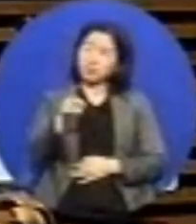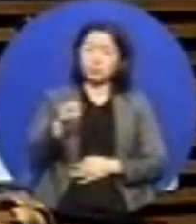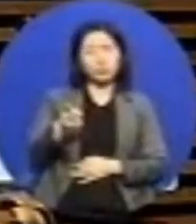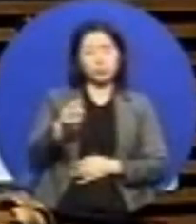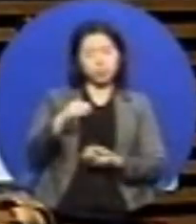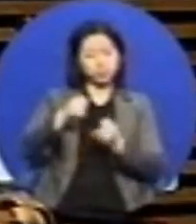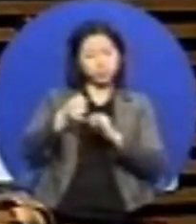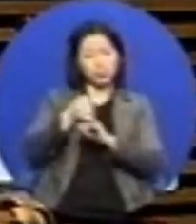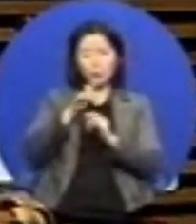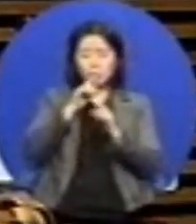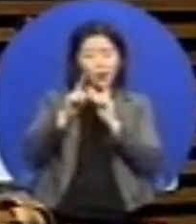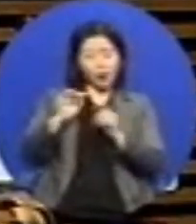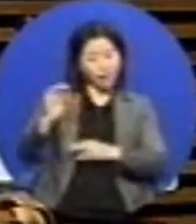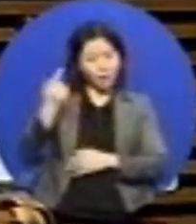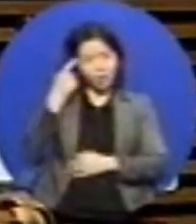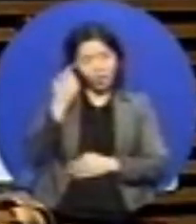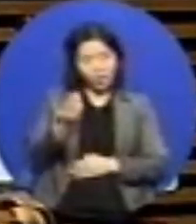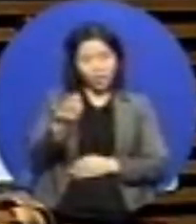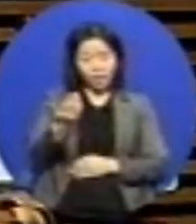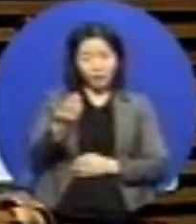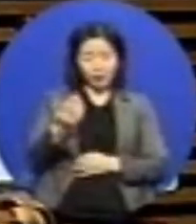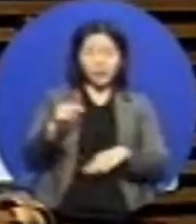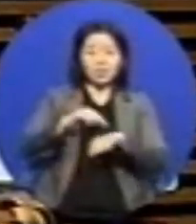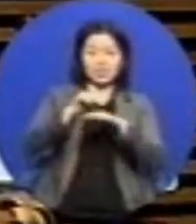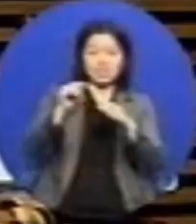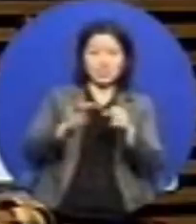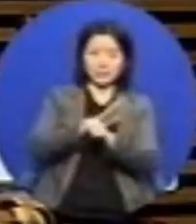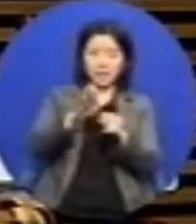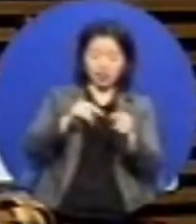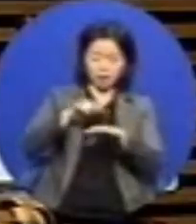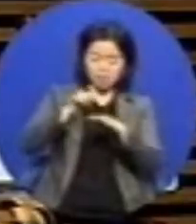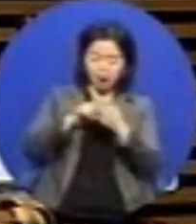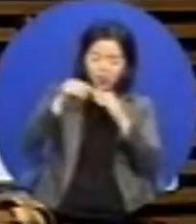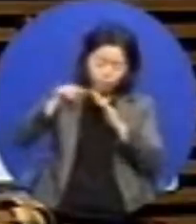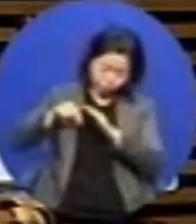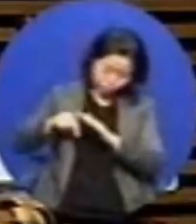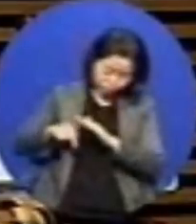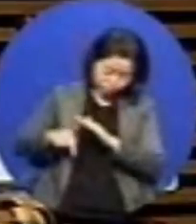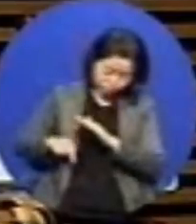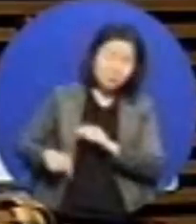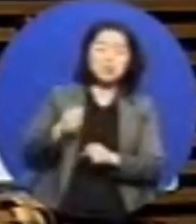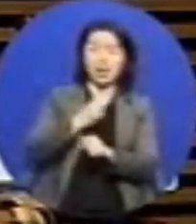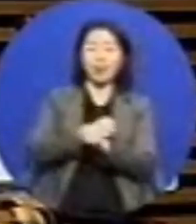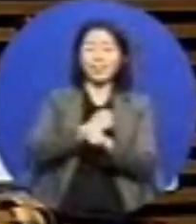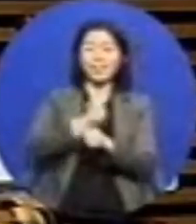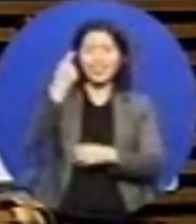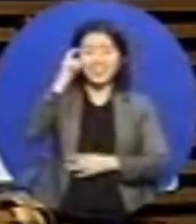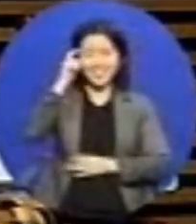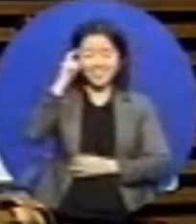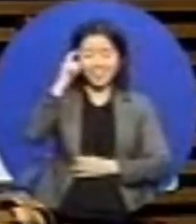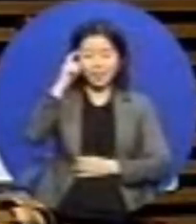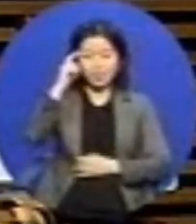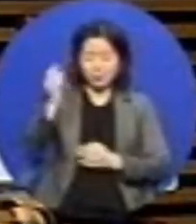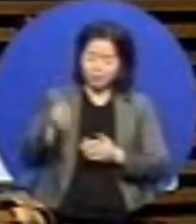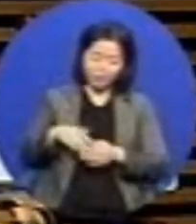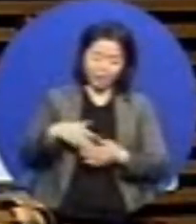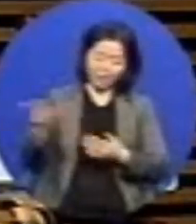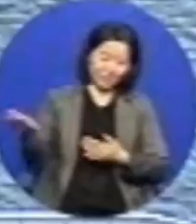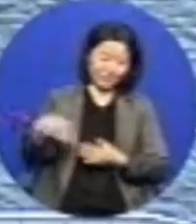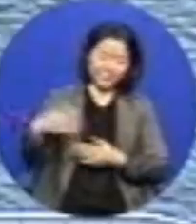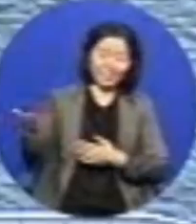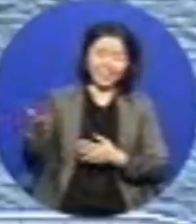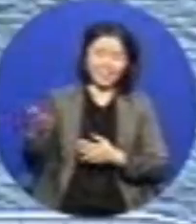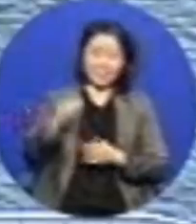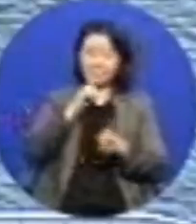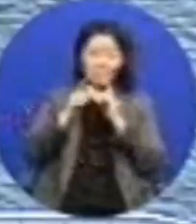되냐 말입니다 사라가 마음씨 피하는 거지 저는 그렇게 생각하고 넘겨 버렸어요 그런데